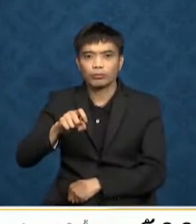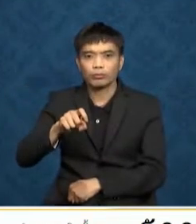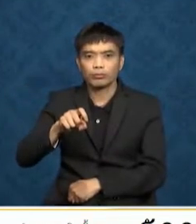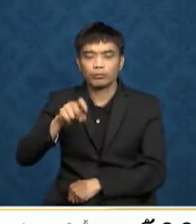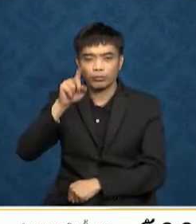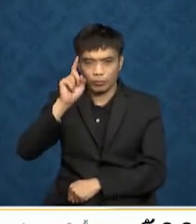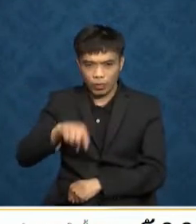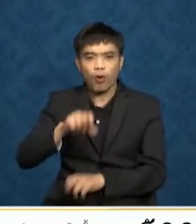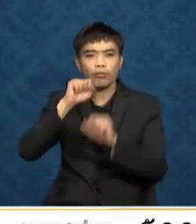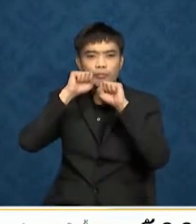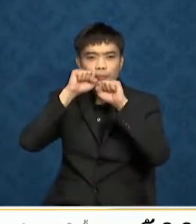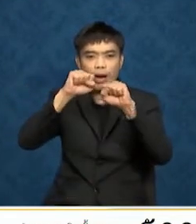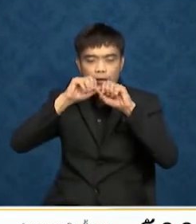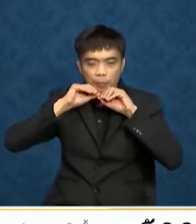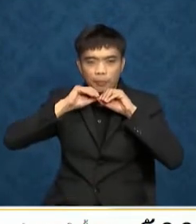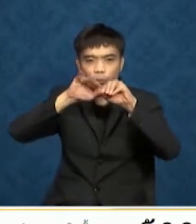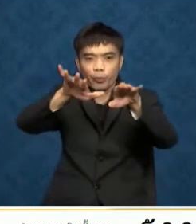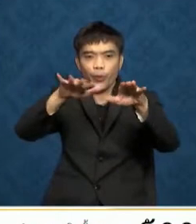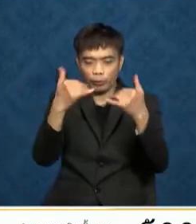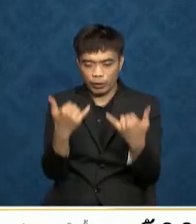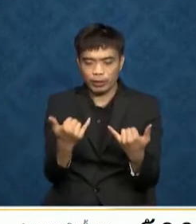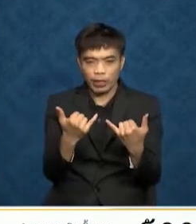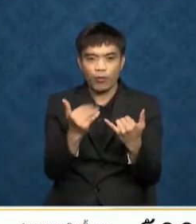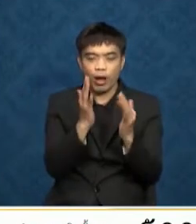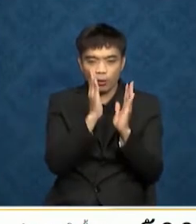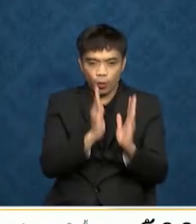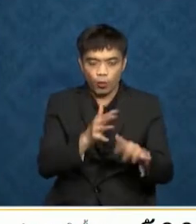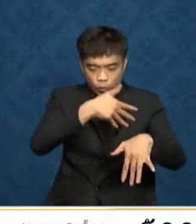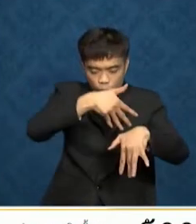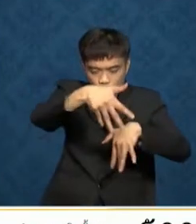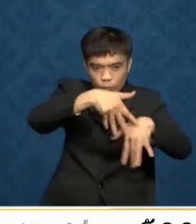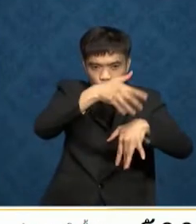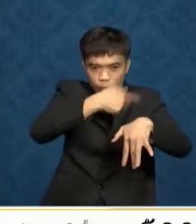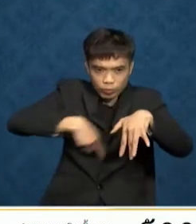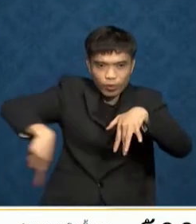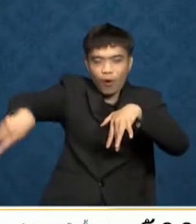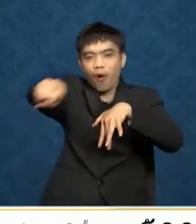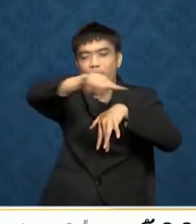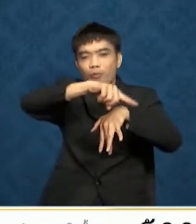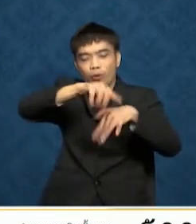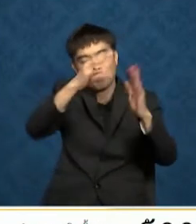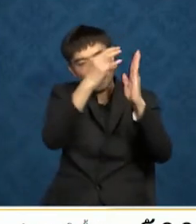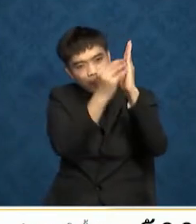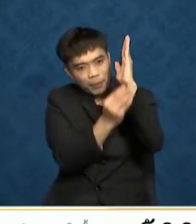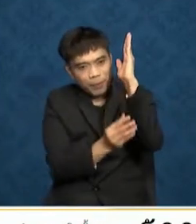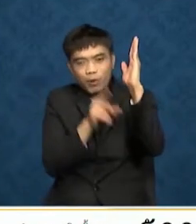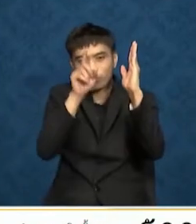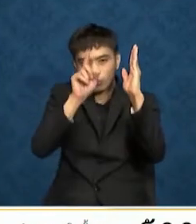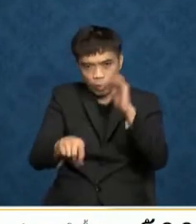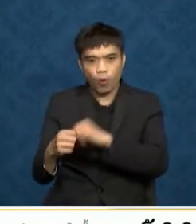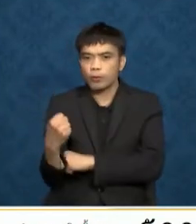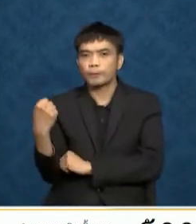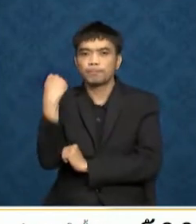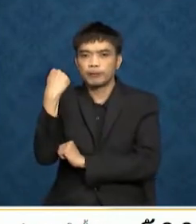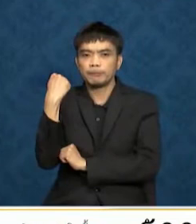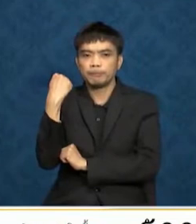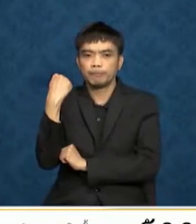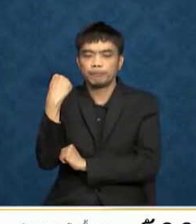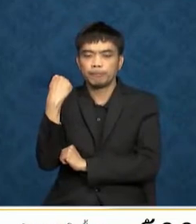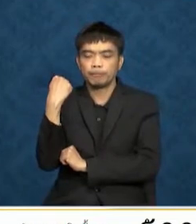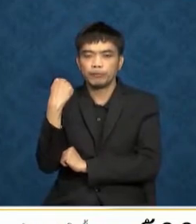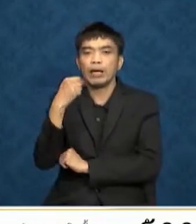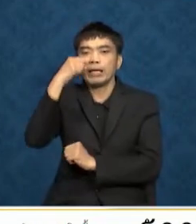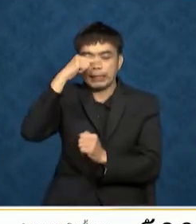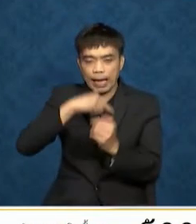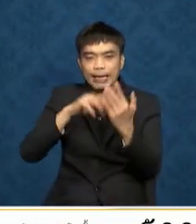ครับว่าวันนี้ท้องถิ่นไทยในอนาคตต้องมีความเข้มแข็งมากกว่านี้ท้องถิ่นไทย